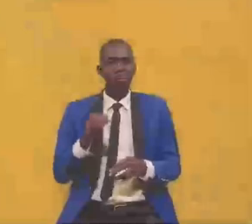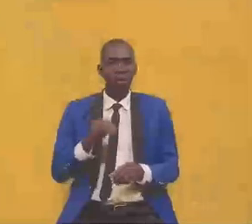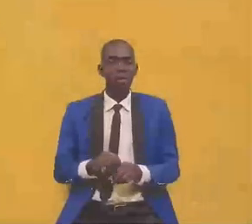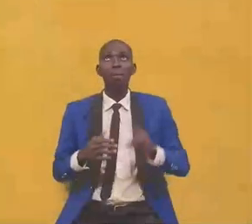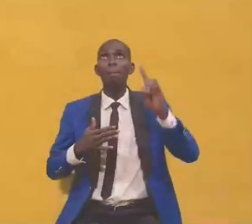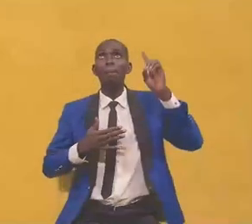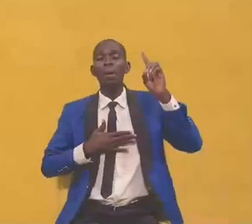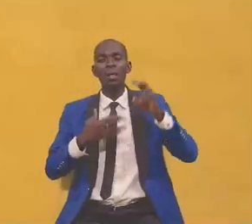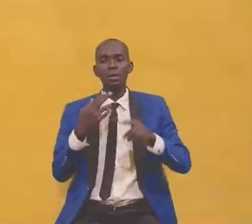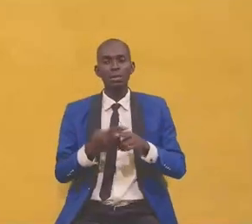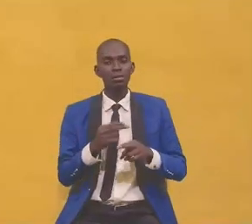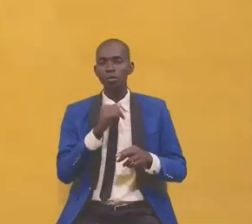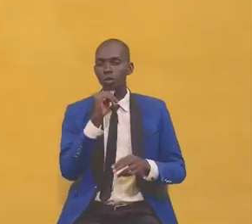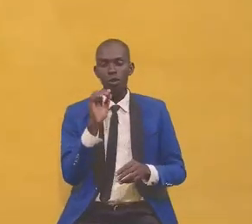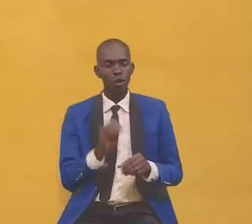pas en leur position,